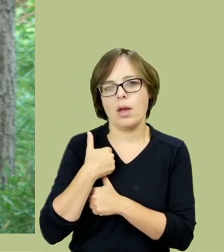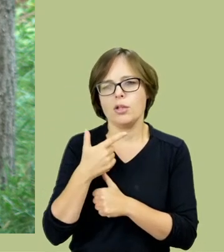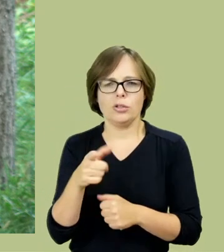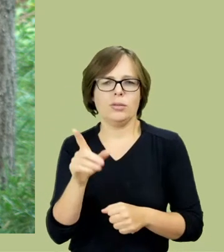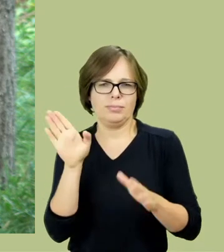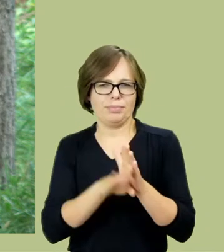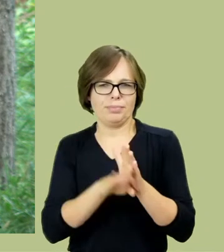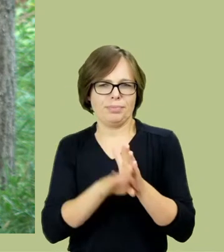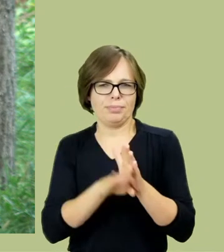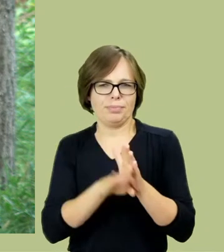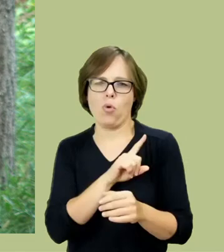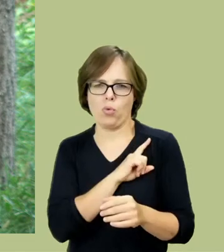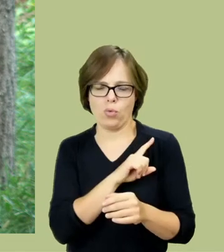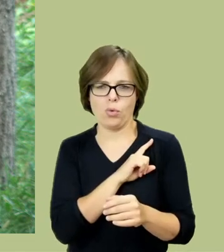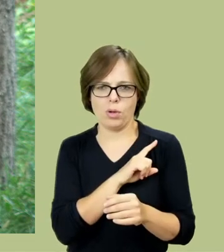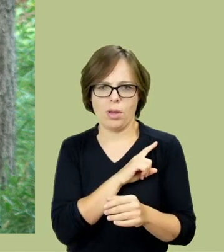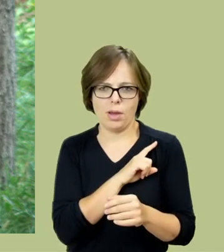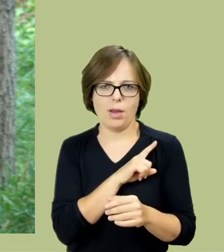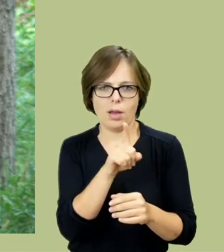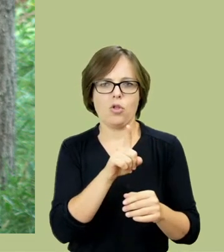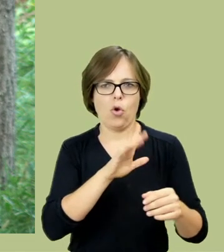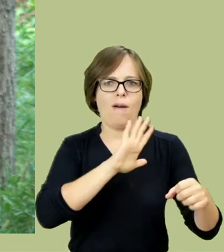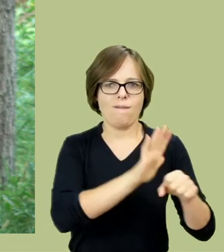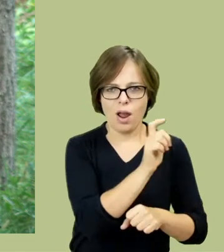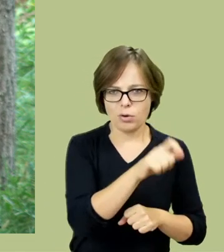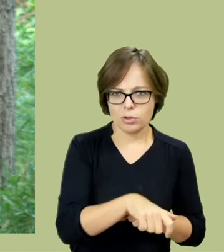pilnującego celi, ale